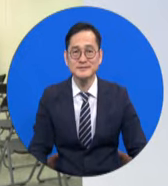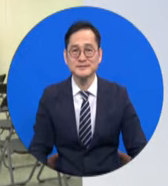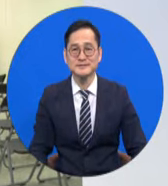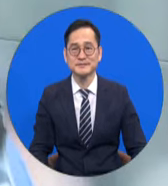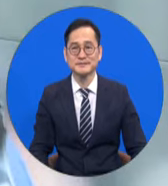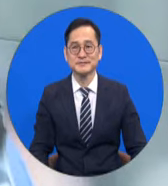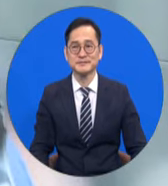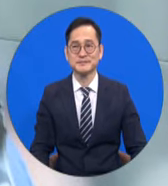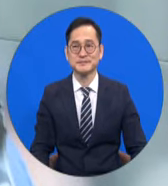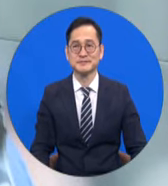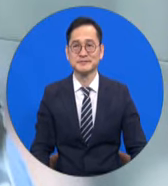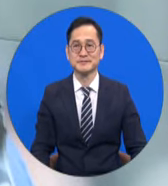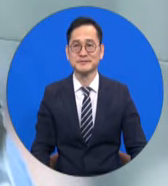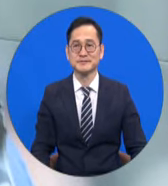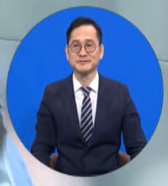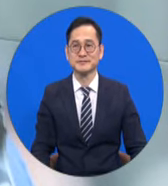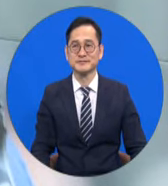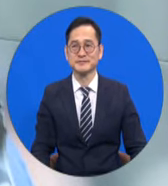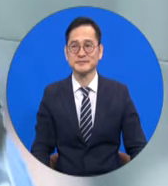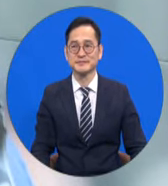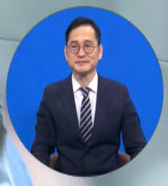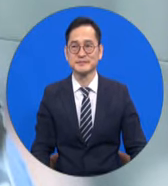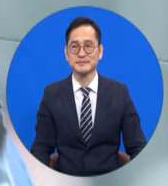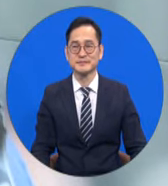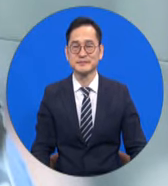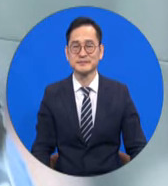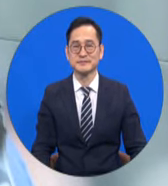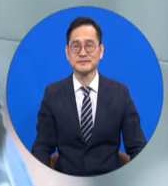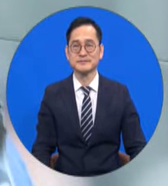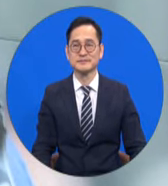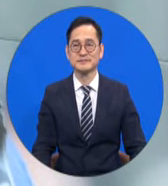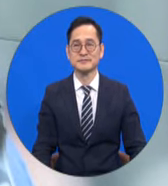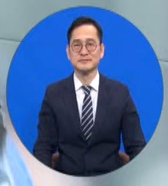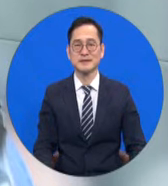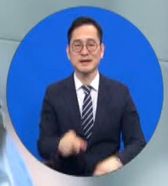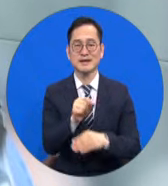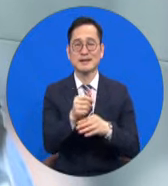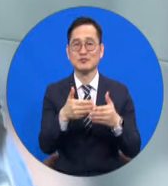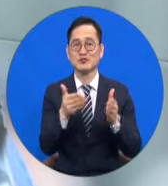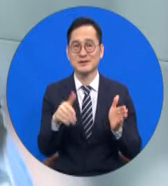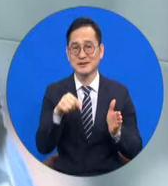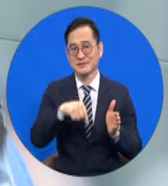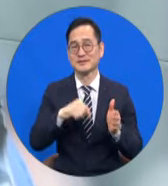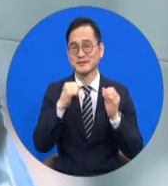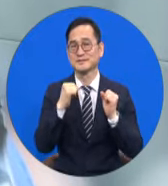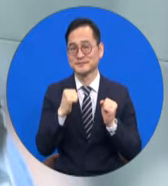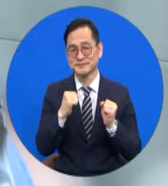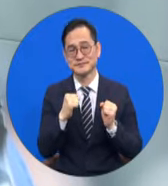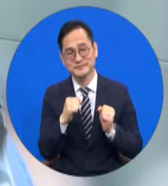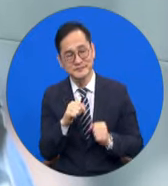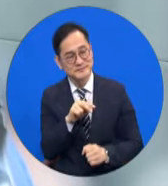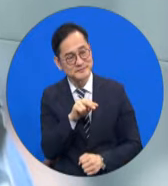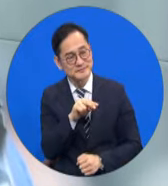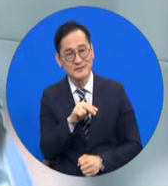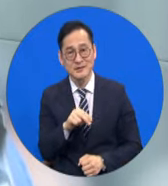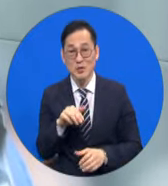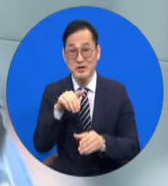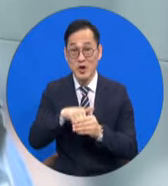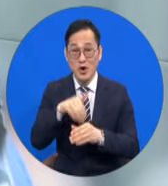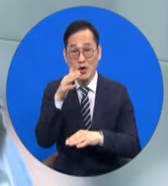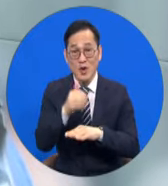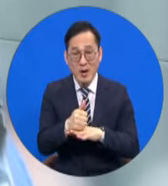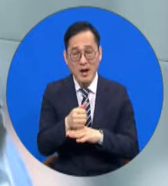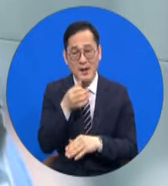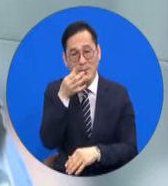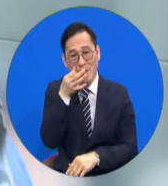네, 저는 지금 인천 계양구에 있는 이재명 더불어민주당 대표 캠프 사무실에 나와 있습니다. 오늘 선거 결과를 지켜볼